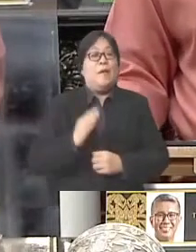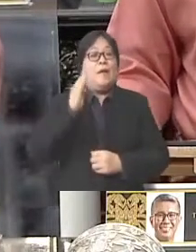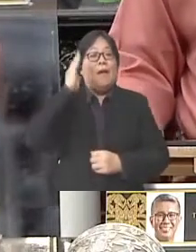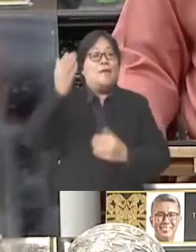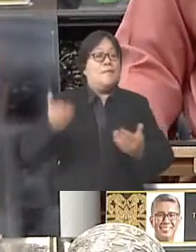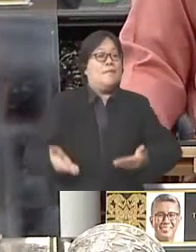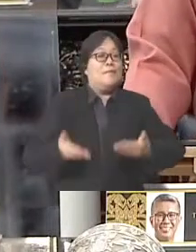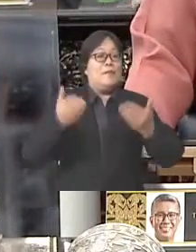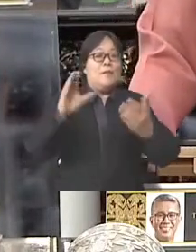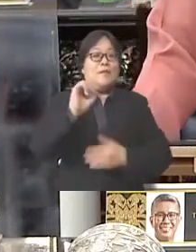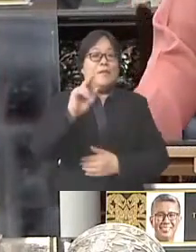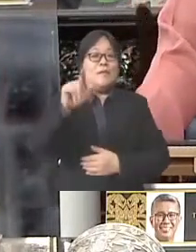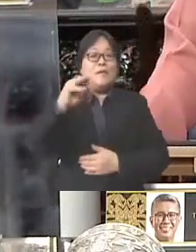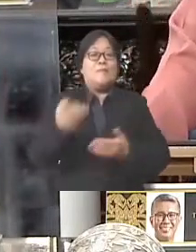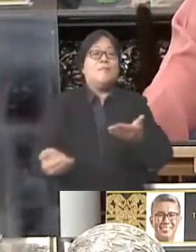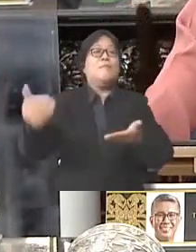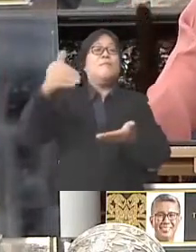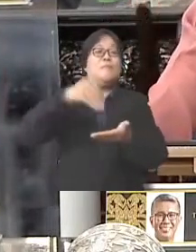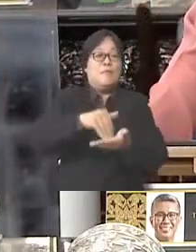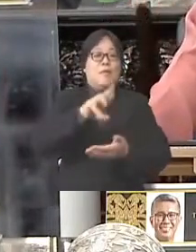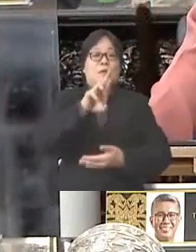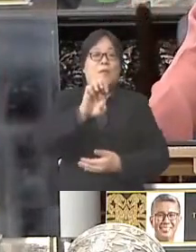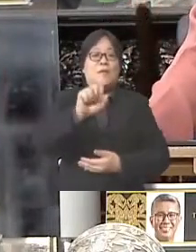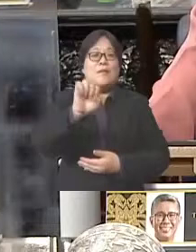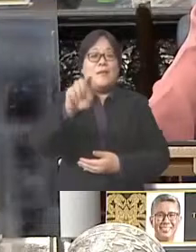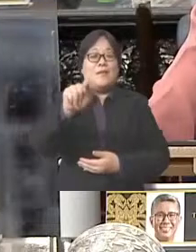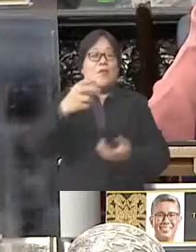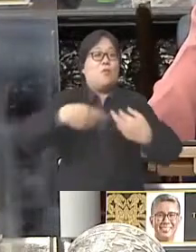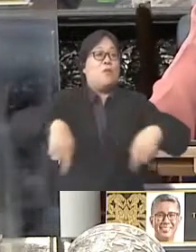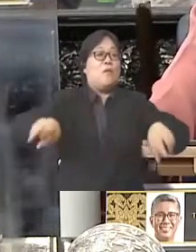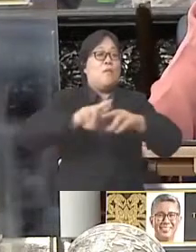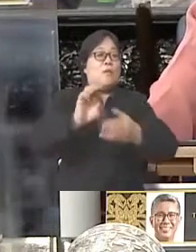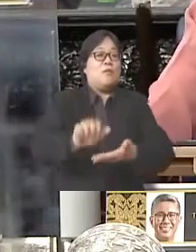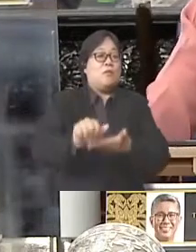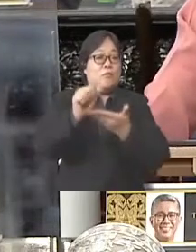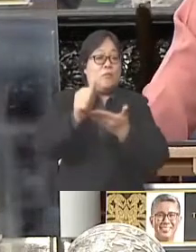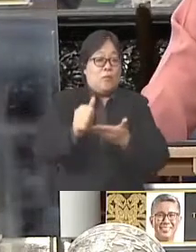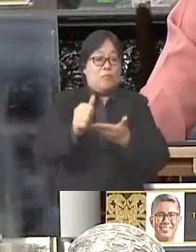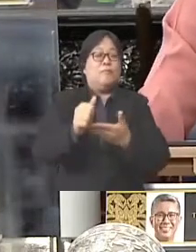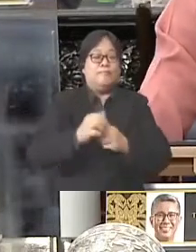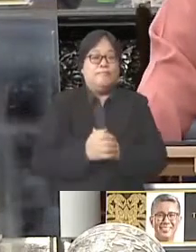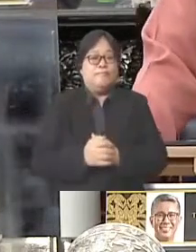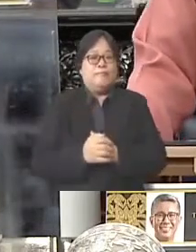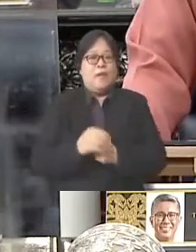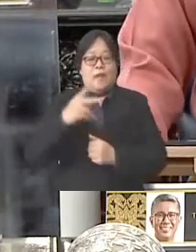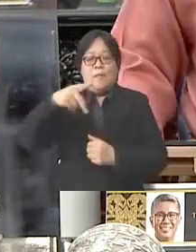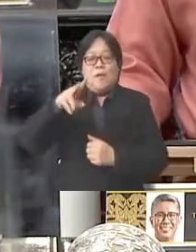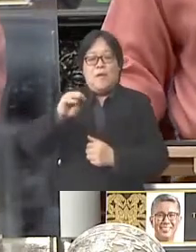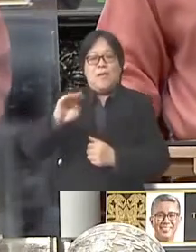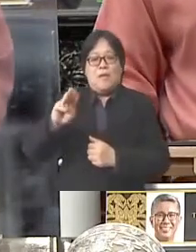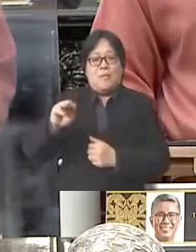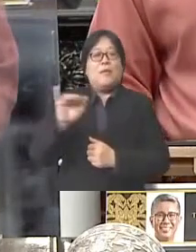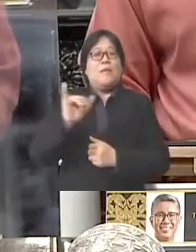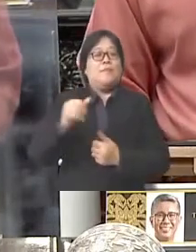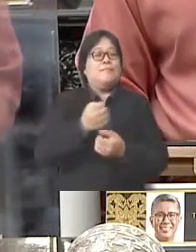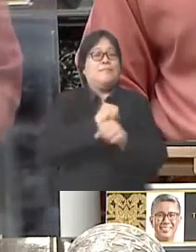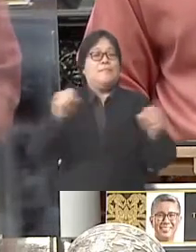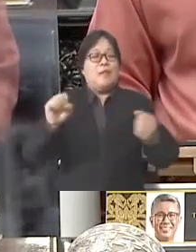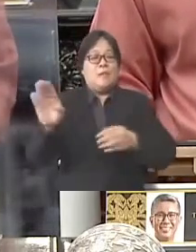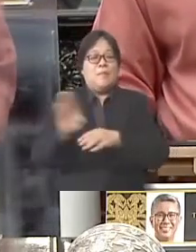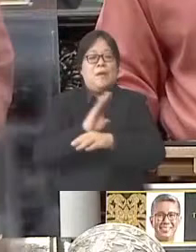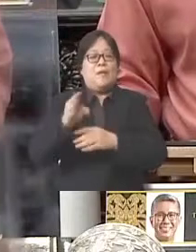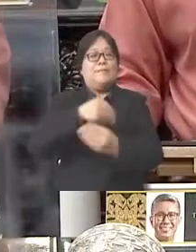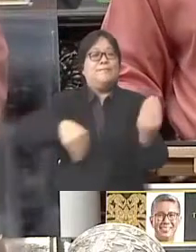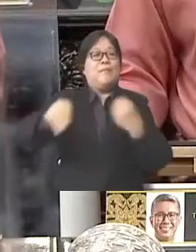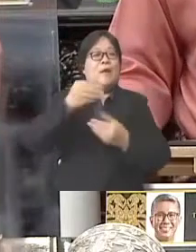akan menawarkan skim riset atau rehabilitation and support to equity dan B6 juga menyediakan business With